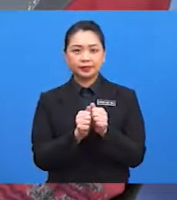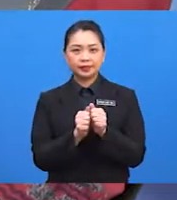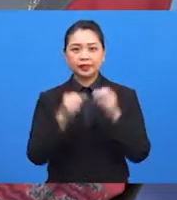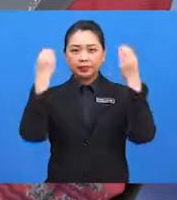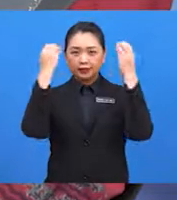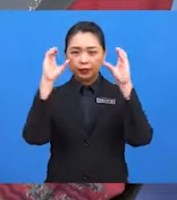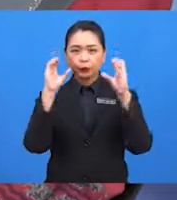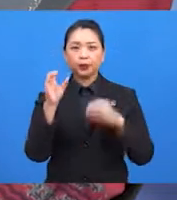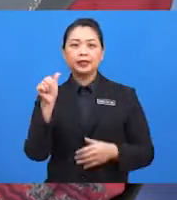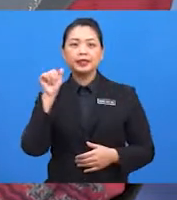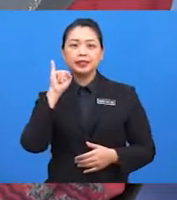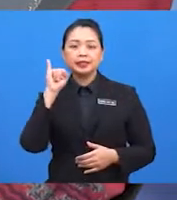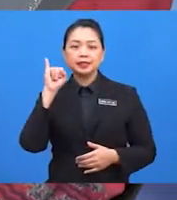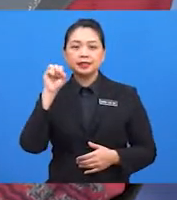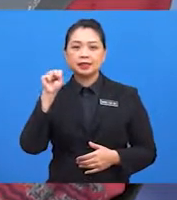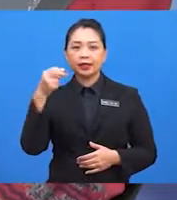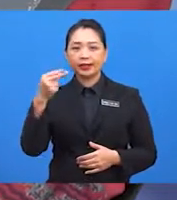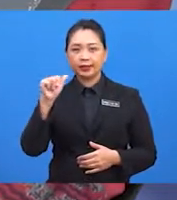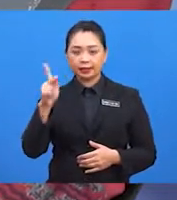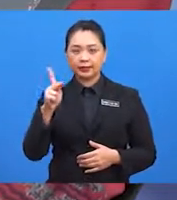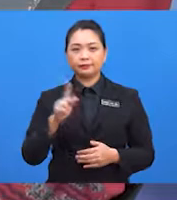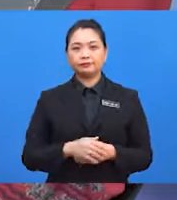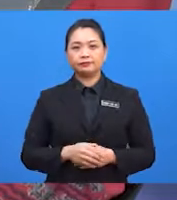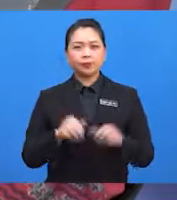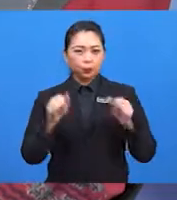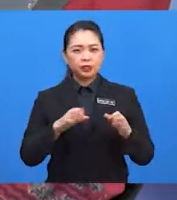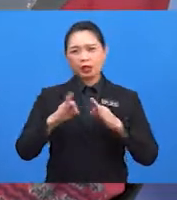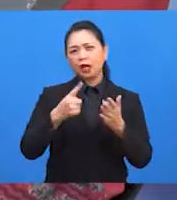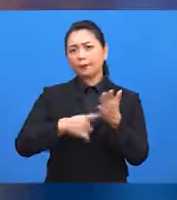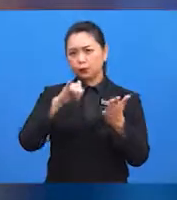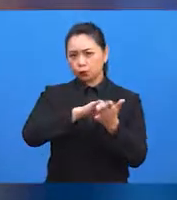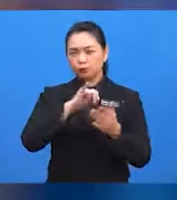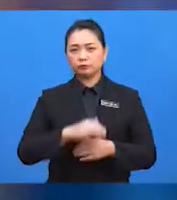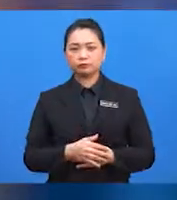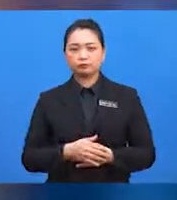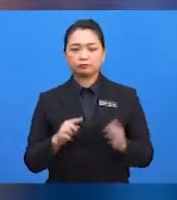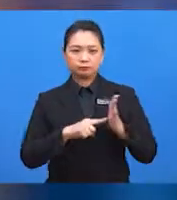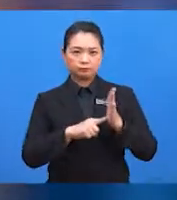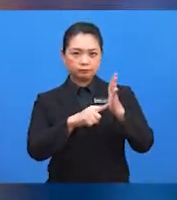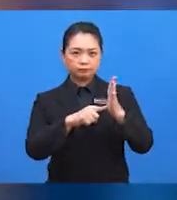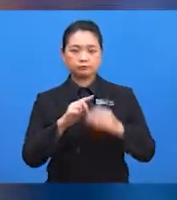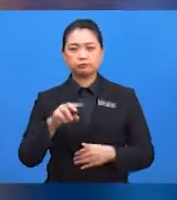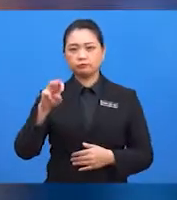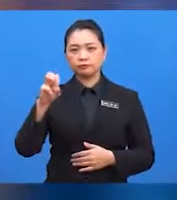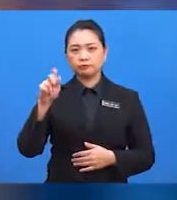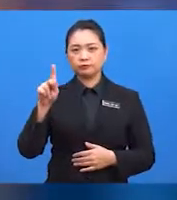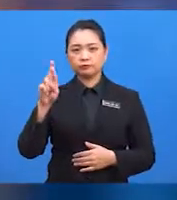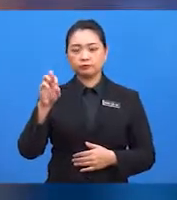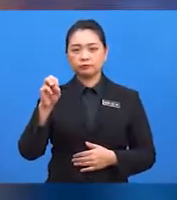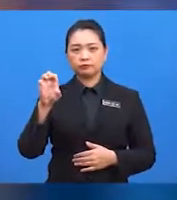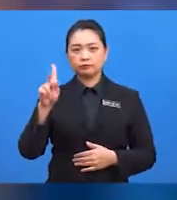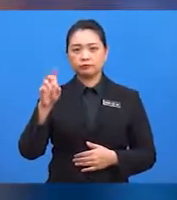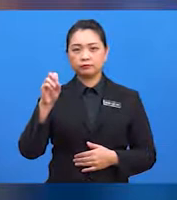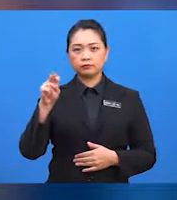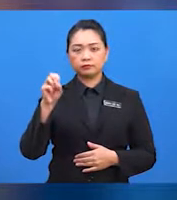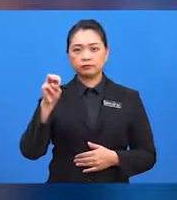Ishak. Ya. Boleh Cikgu Ishak terangkan apa sebenarnya petunjuk makroekonomi? Terima kasih kerana menjemput saya untuk berbicara dalam